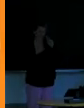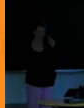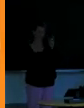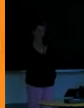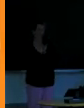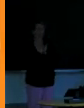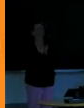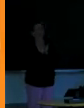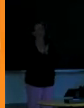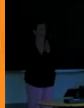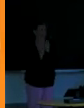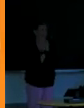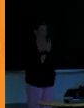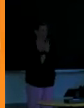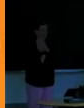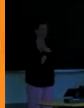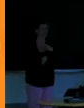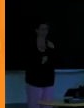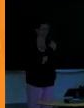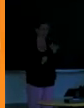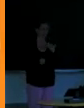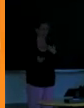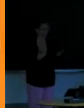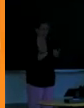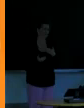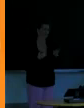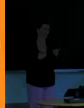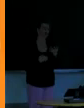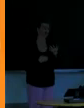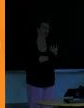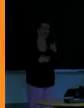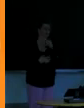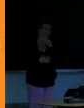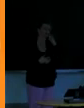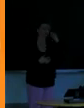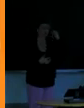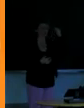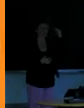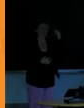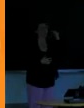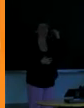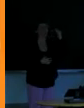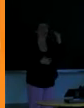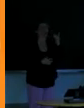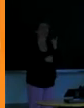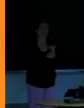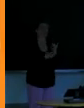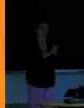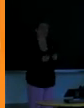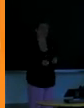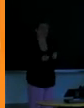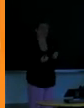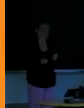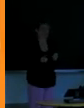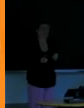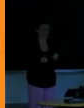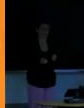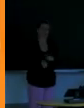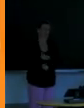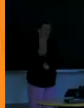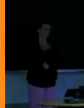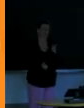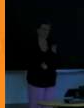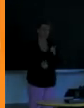perché, ripeto, è bello sognare, ma bisogna essere anche concreti. Il primo passaggio è robusto, dovete arrivare preparati, dovete